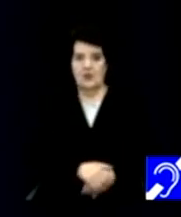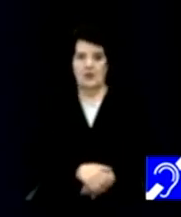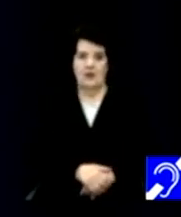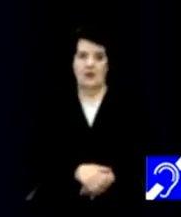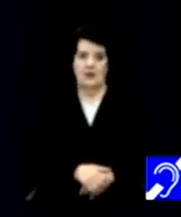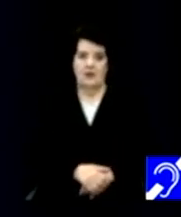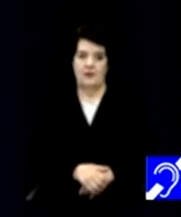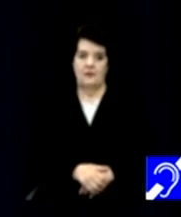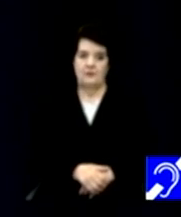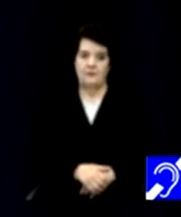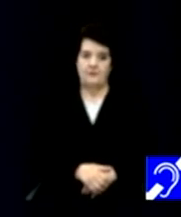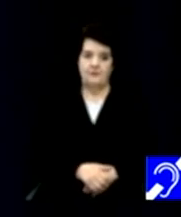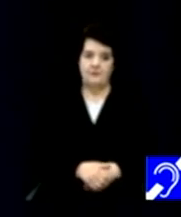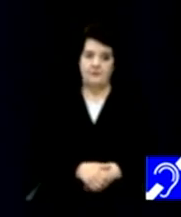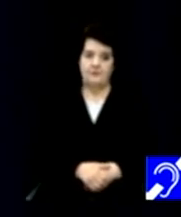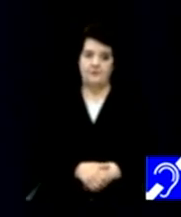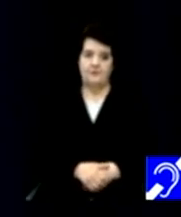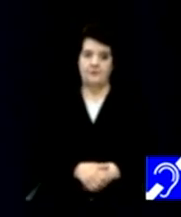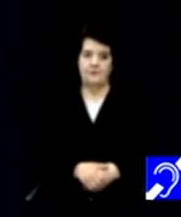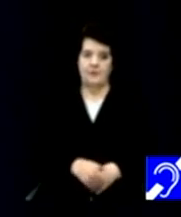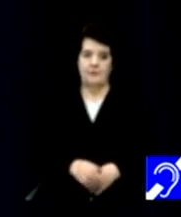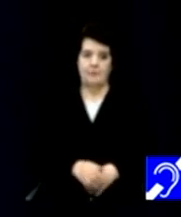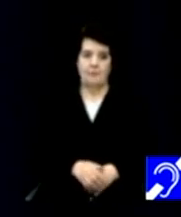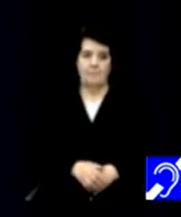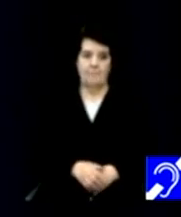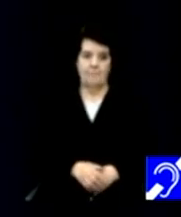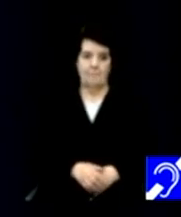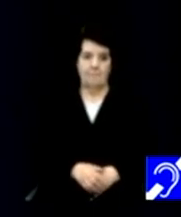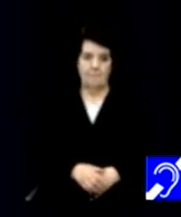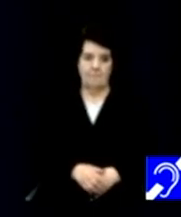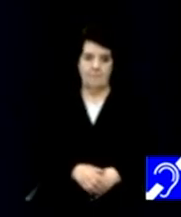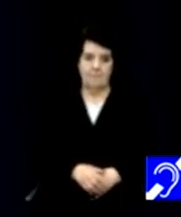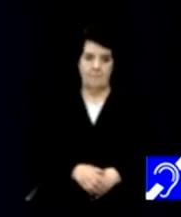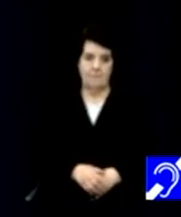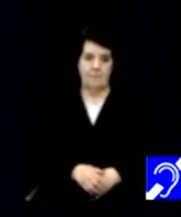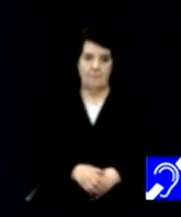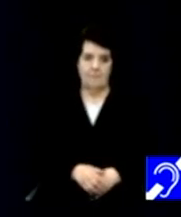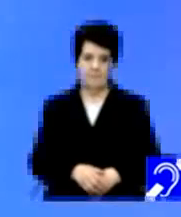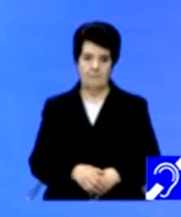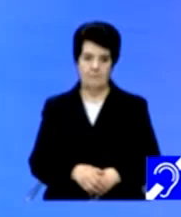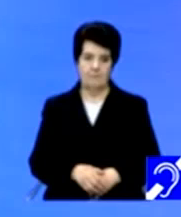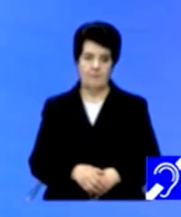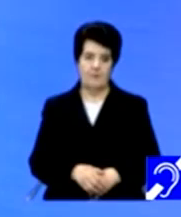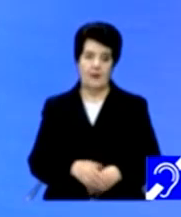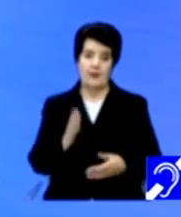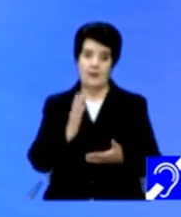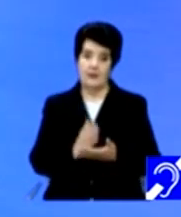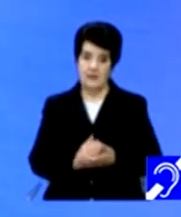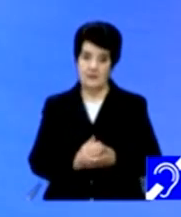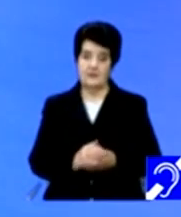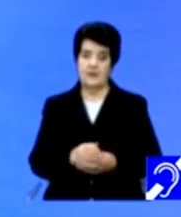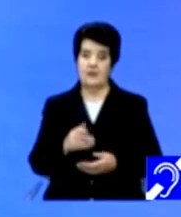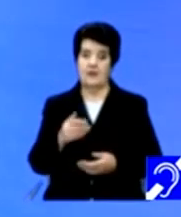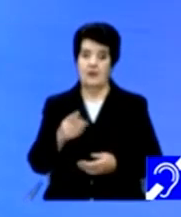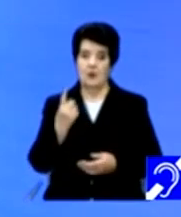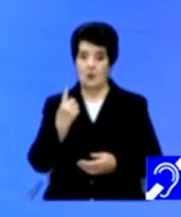up-to-date curriculum and know-how while implementing new teaching methodologies in the classroom are remarkable. Este un gest admirabil